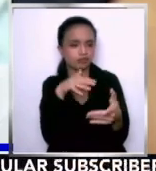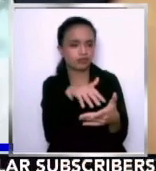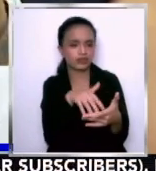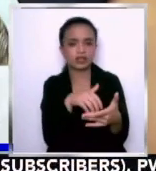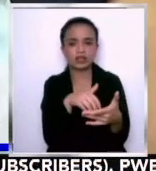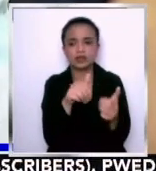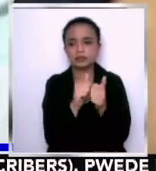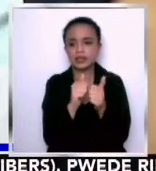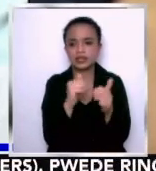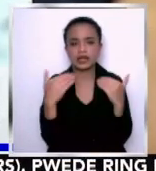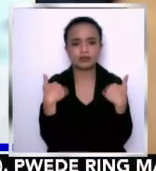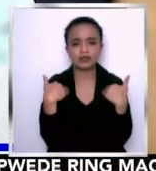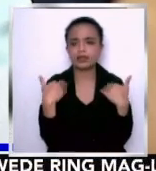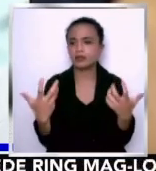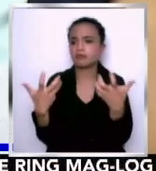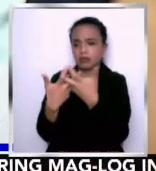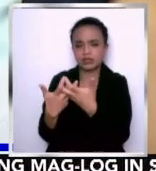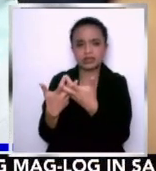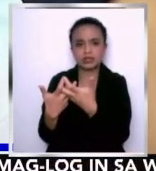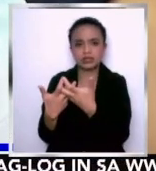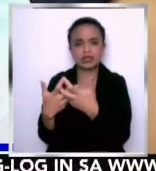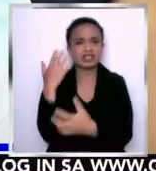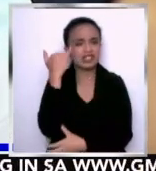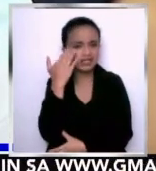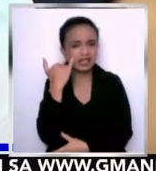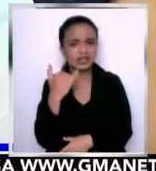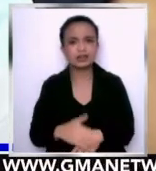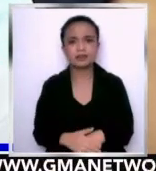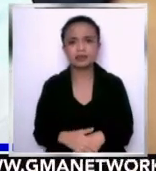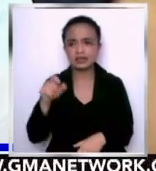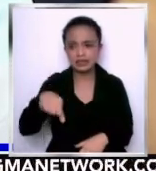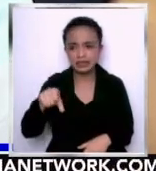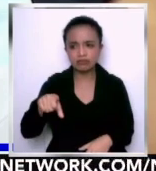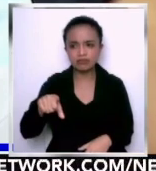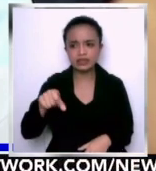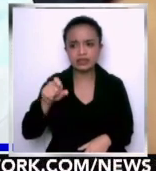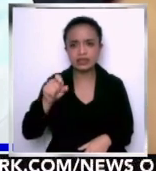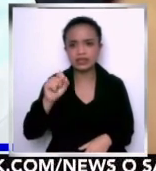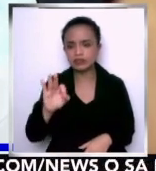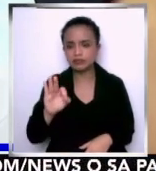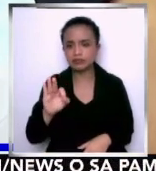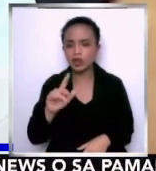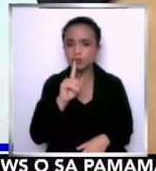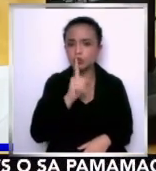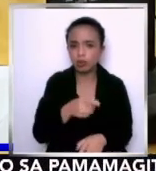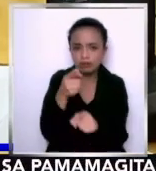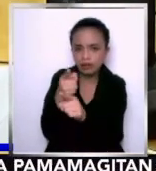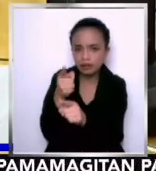dun sa paper requirements, no? Kasi pwede naman silang i-test kung talagang suitable or talagang tama yung kanilang